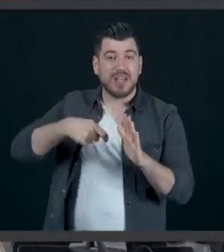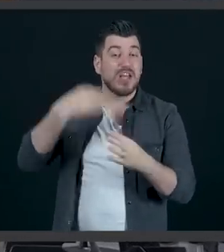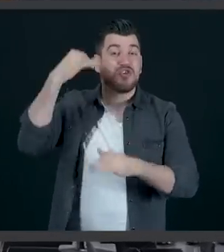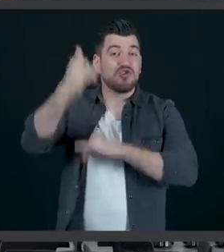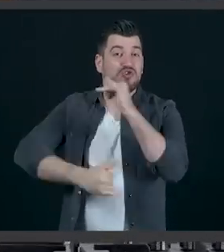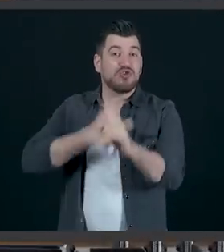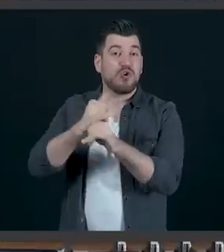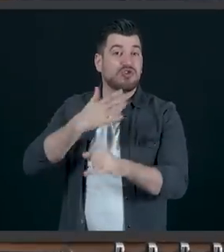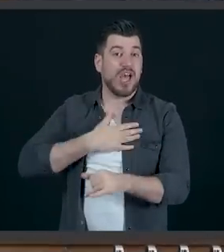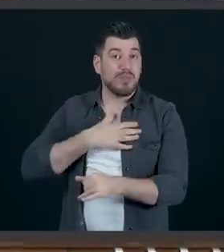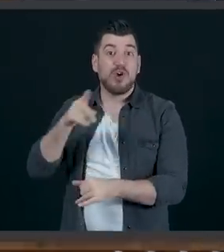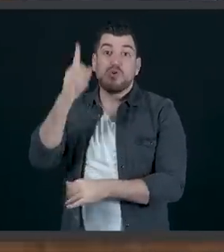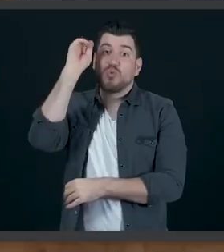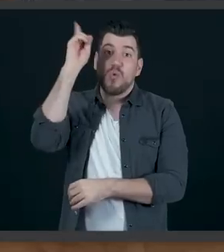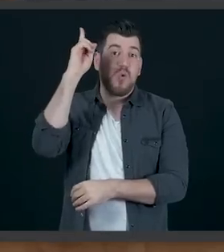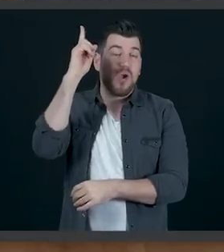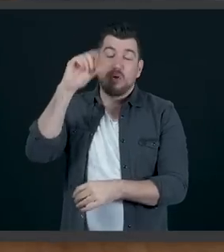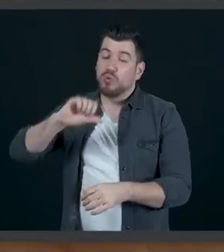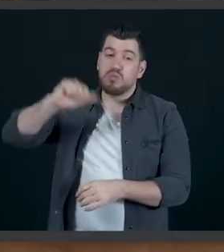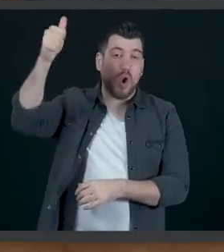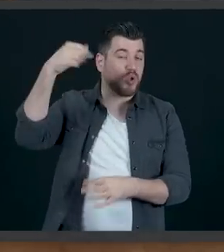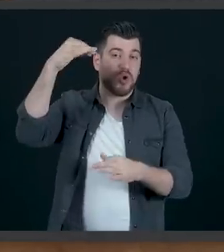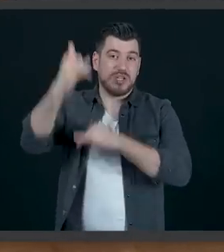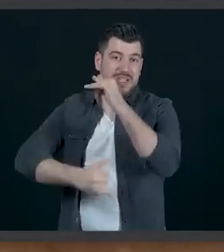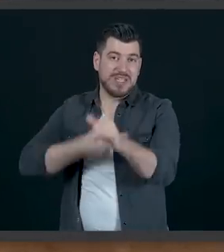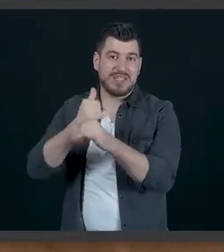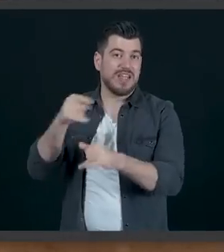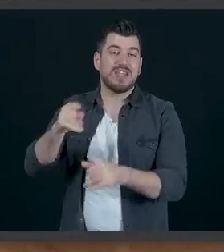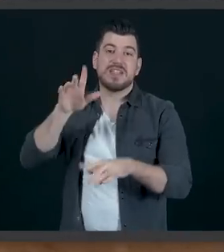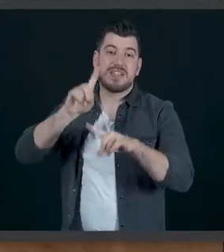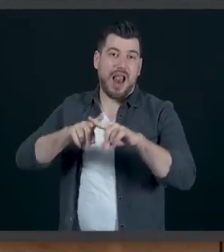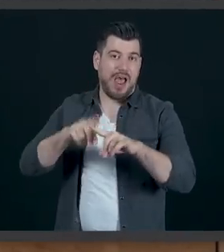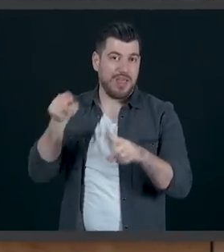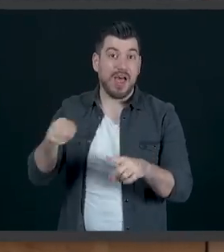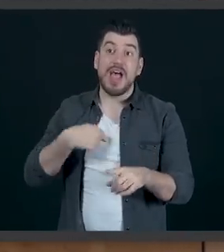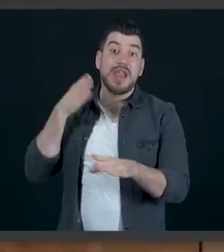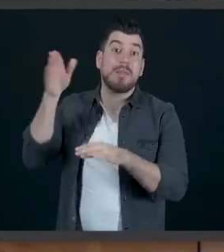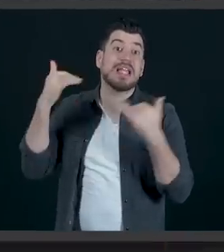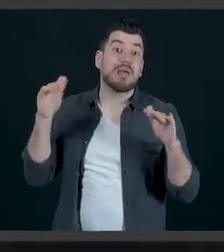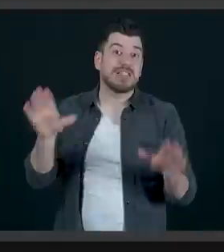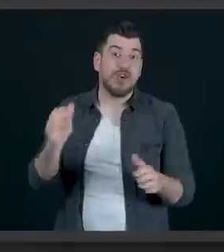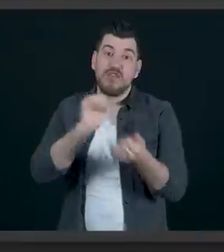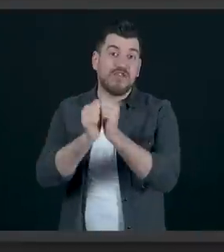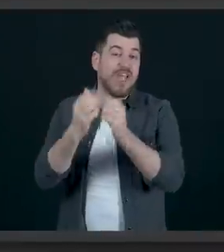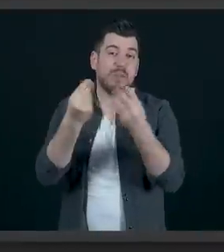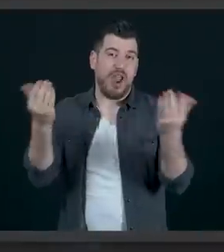axpetritzix.com, το νούμερο ένα site μαγειρική στην Ελλάδα. Σας ευχαριστώ πάρα πολύ. Να πάτε γυμναστήριο. Φιλάκια πολλά.